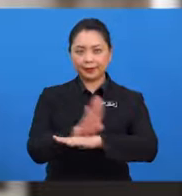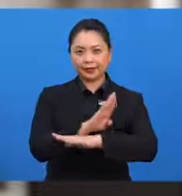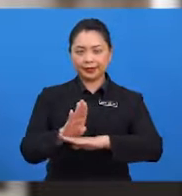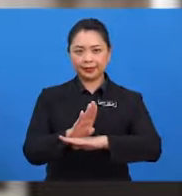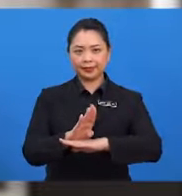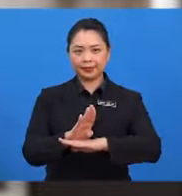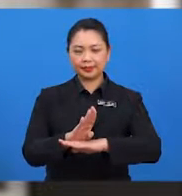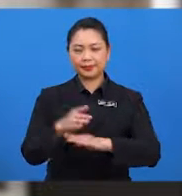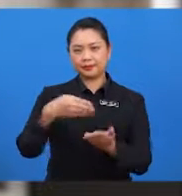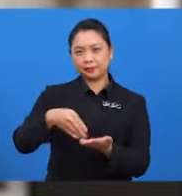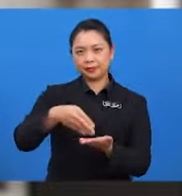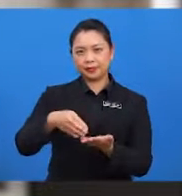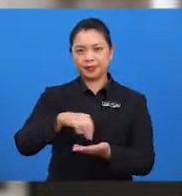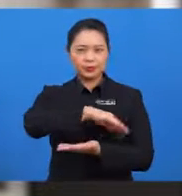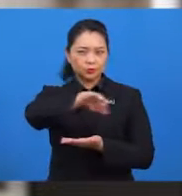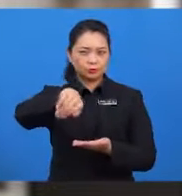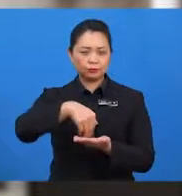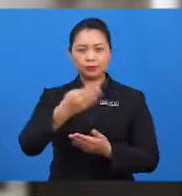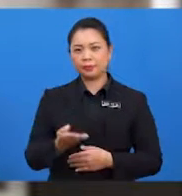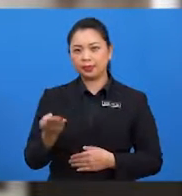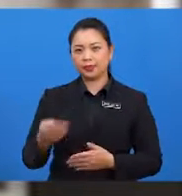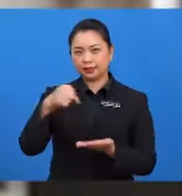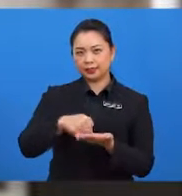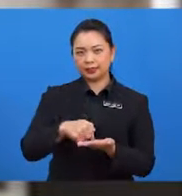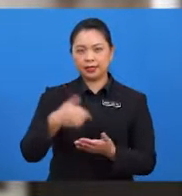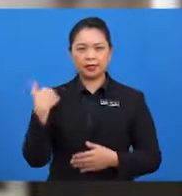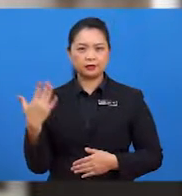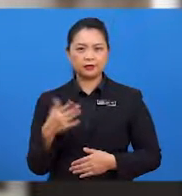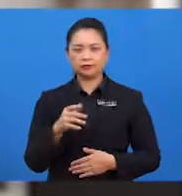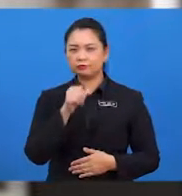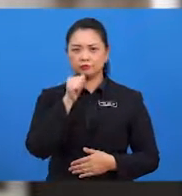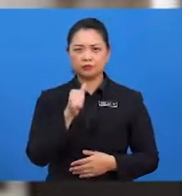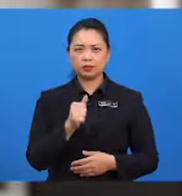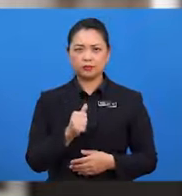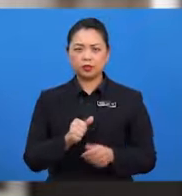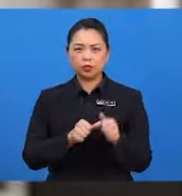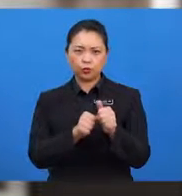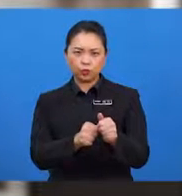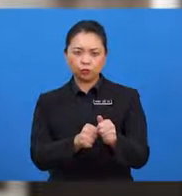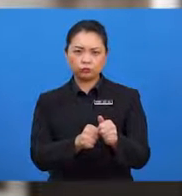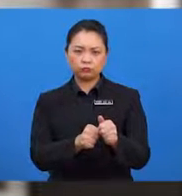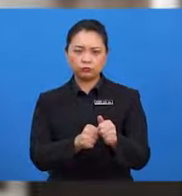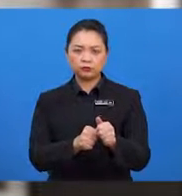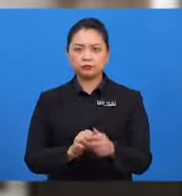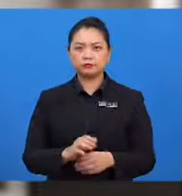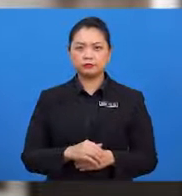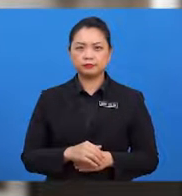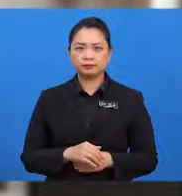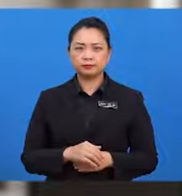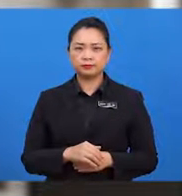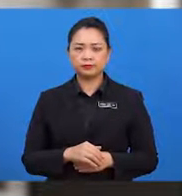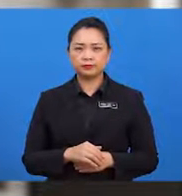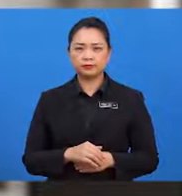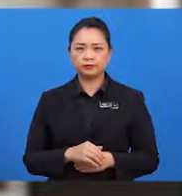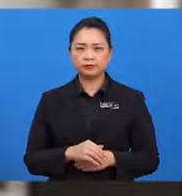beli. Kesemua barang niaga ini ada yang tidak menepati spesifikasi yang kita kehendaki. Seperti